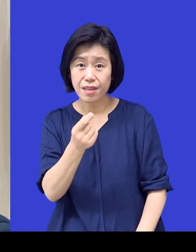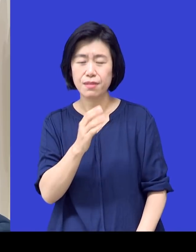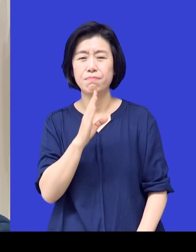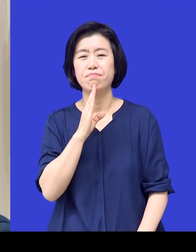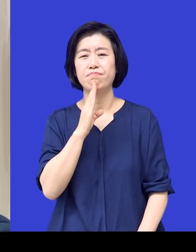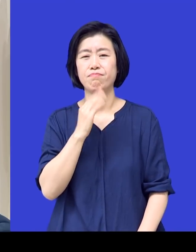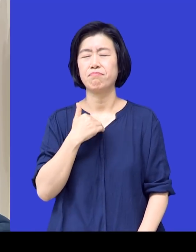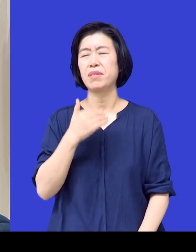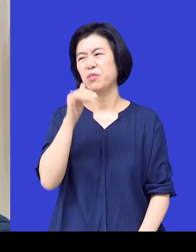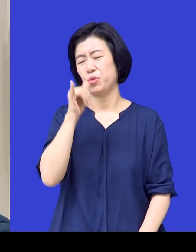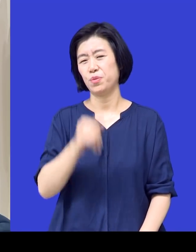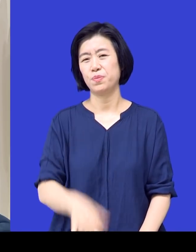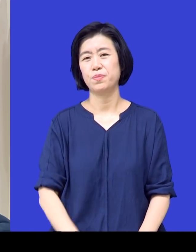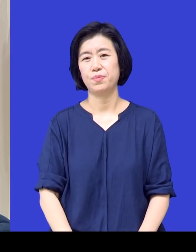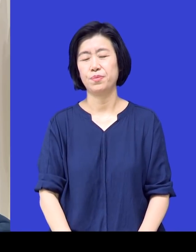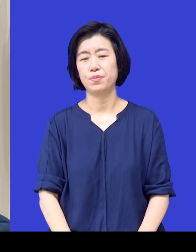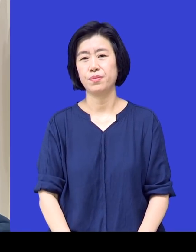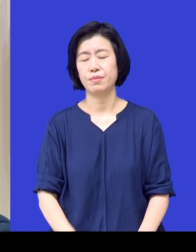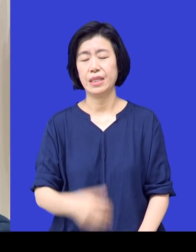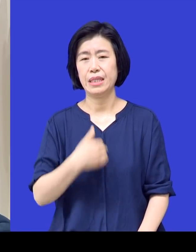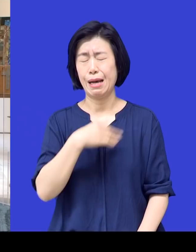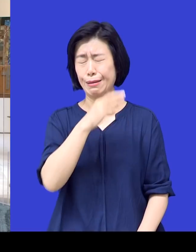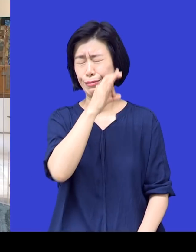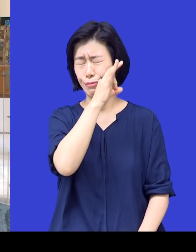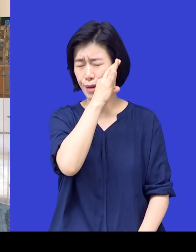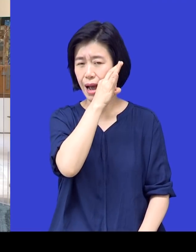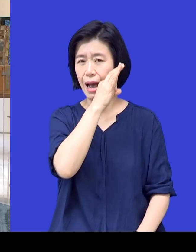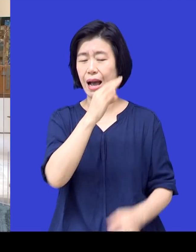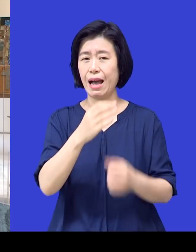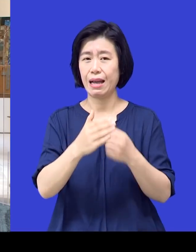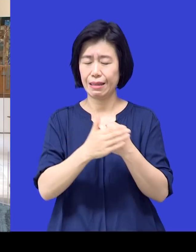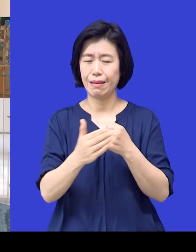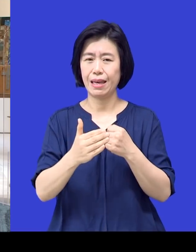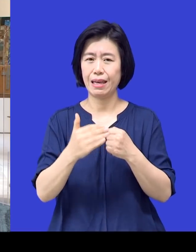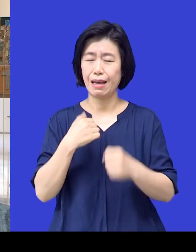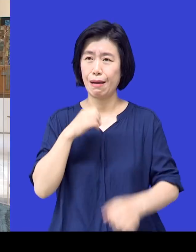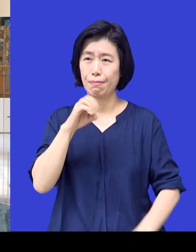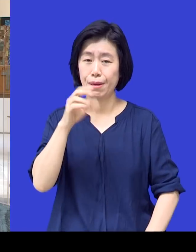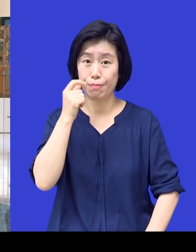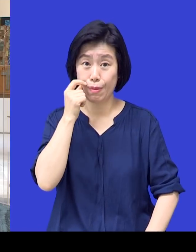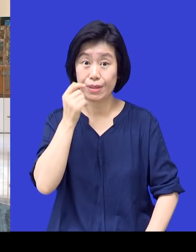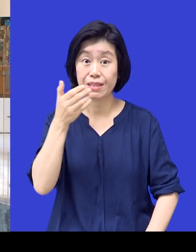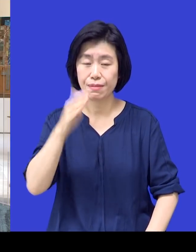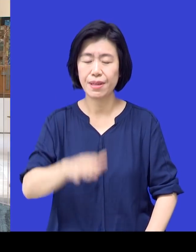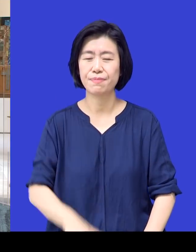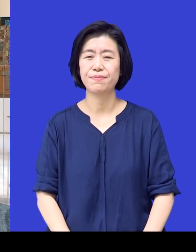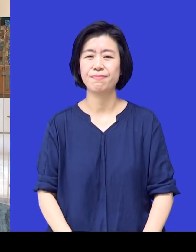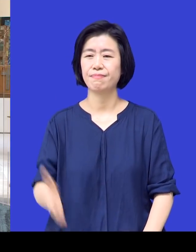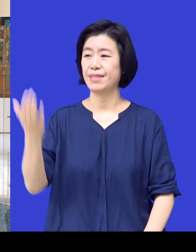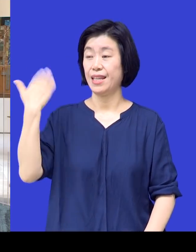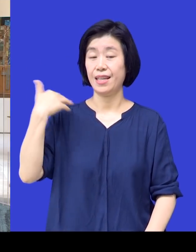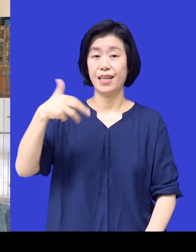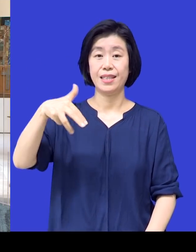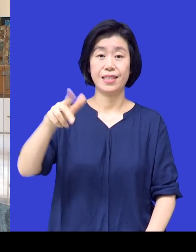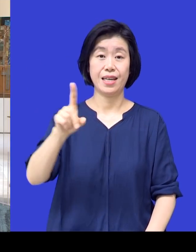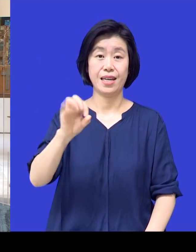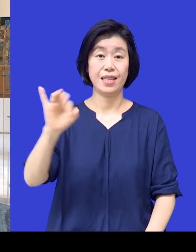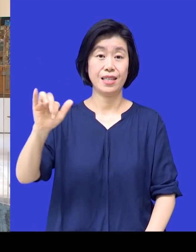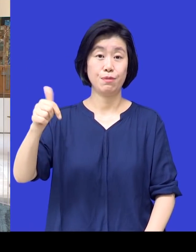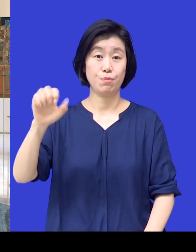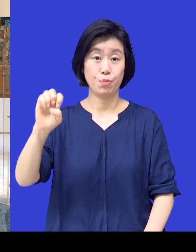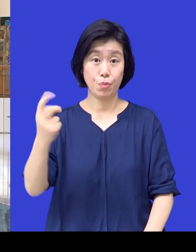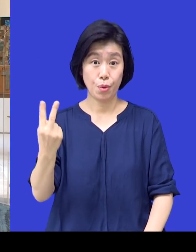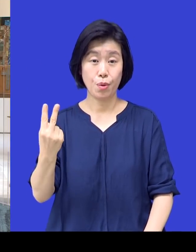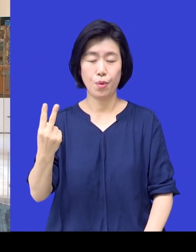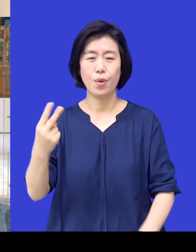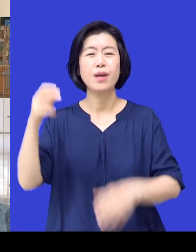시험이었어요. 네네. 너무 부끄러워가지고 네. 제가 이제 차인표 시네라한테 얘기를 했는데요. 네. 제가 에티오피아를 갔어요.